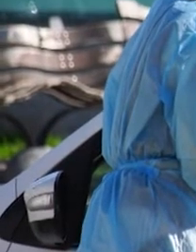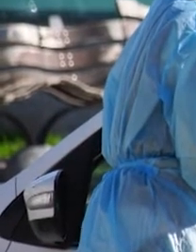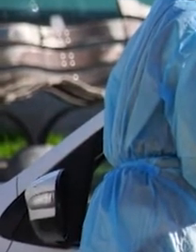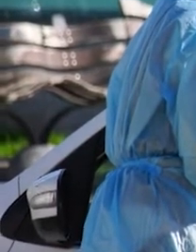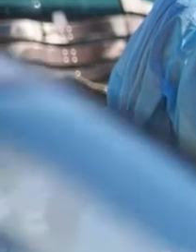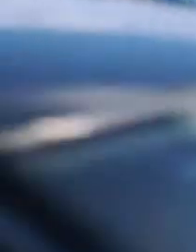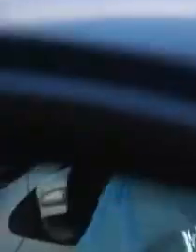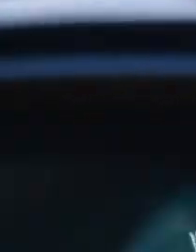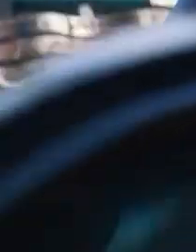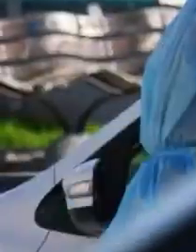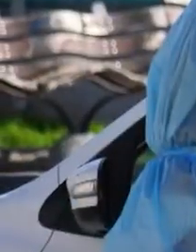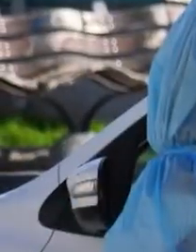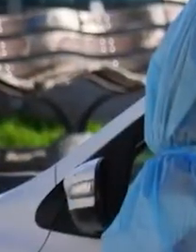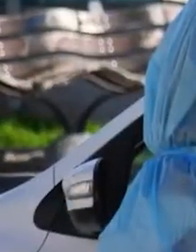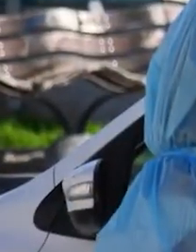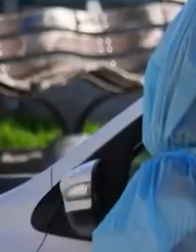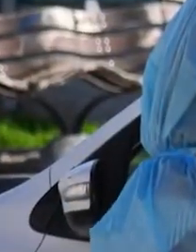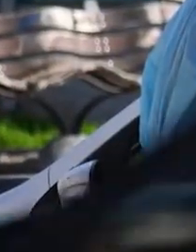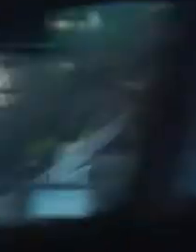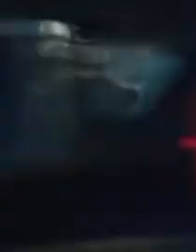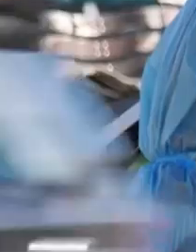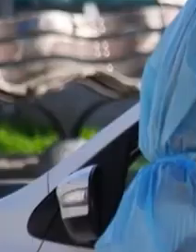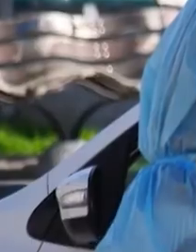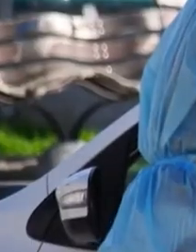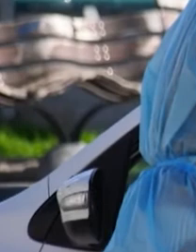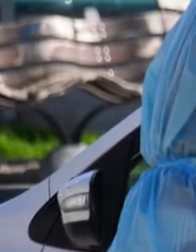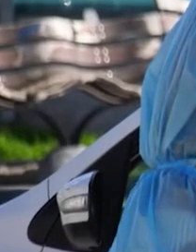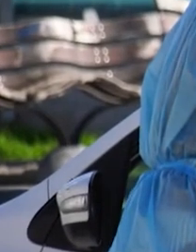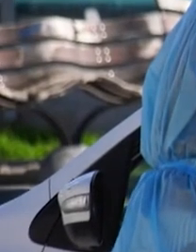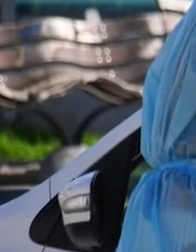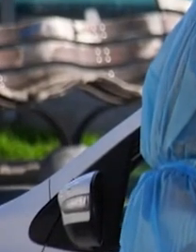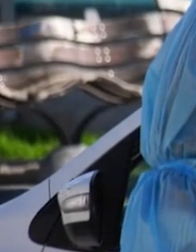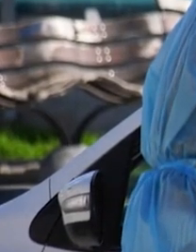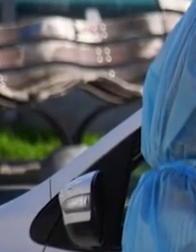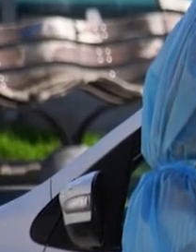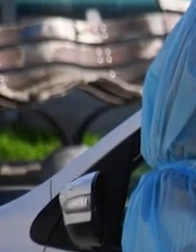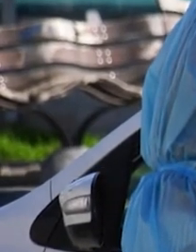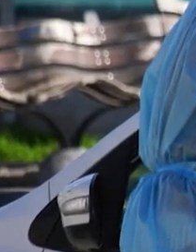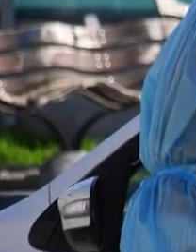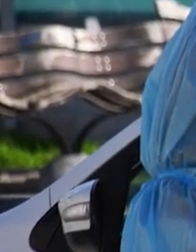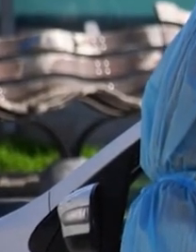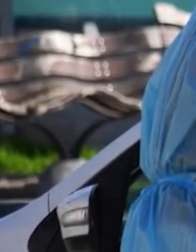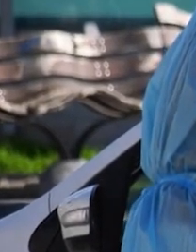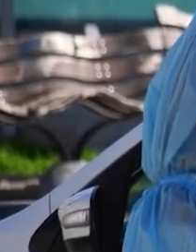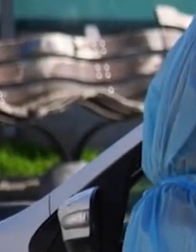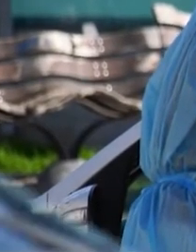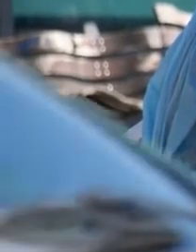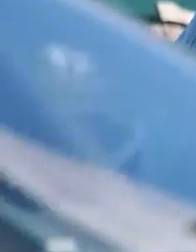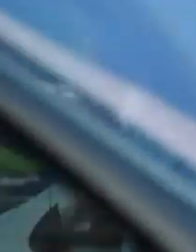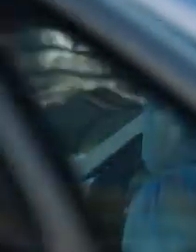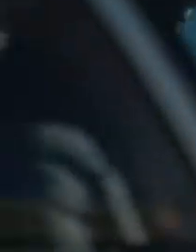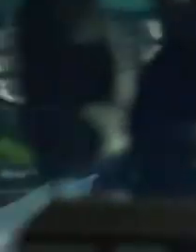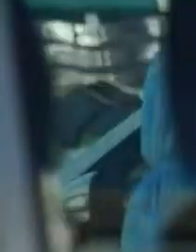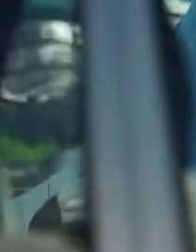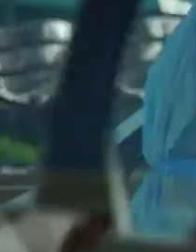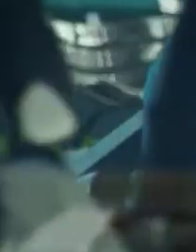την Πέμπτη, στους 260 από τους 268, με 4 ακόμη ασθενείς να βγαίνουν από τις μονάδες εντατικής θεραπείας. Το